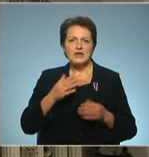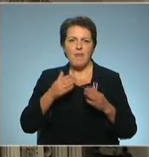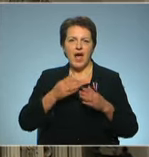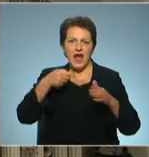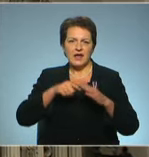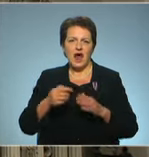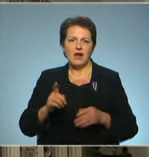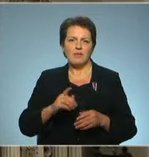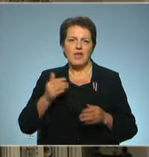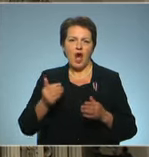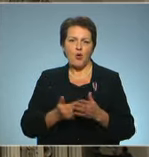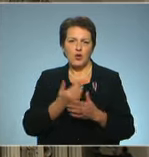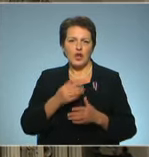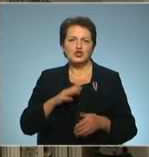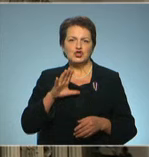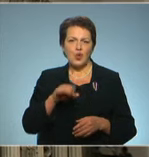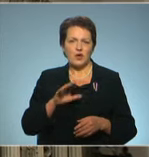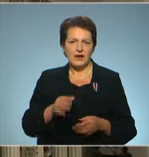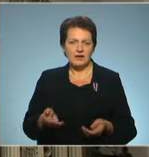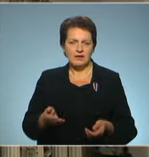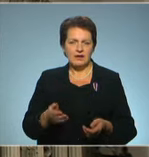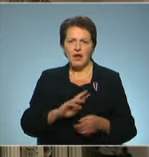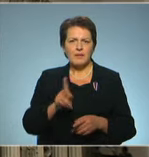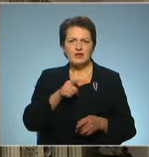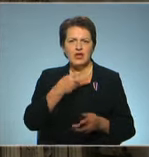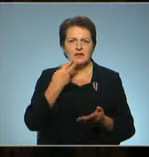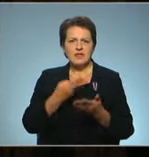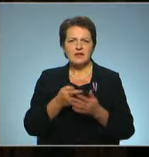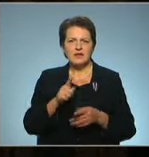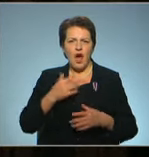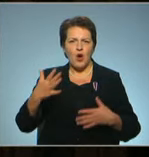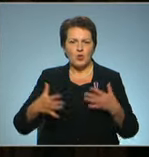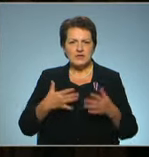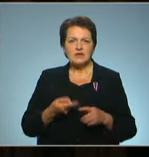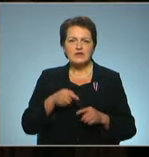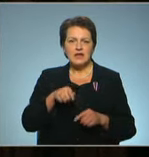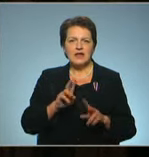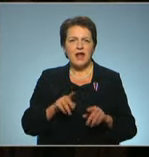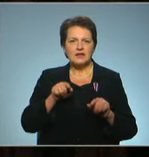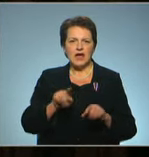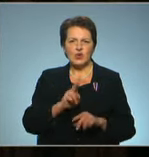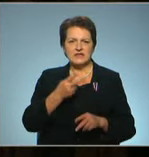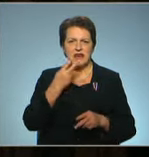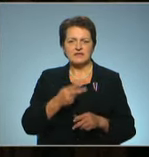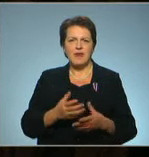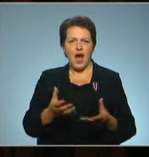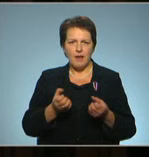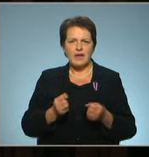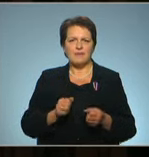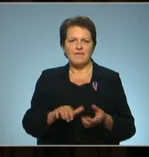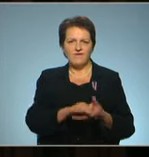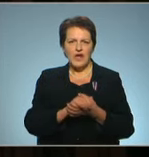suni? Kāpēc šie skati tā uztrauc? Tādēļ, ka tajos ir redzama apņēmība, vienotība,